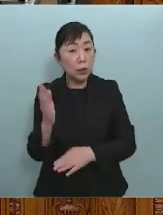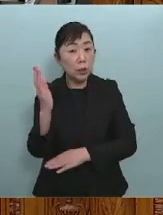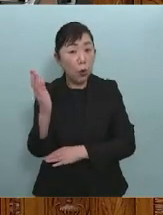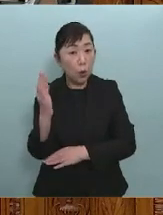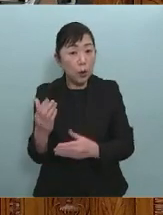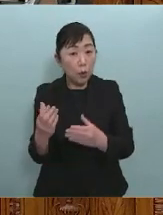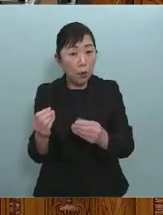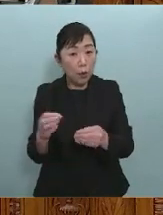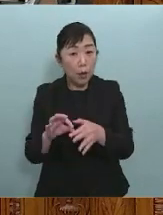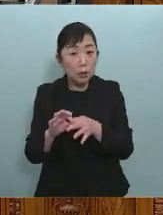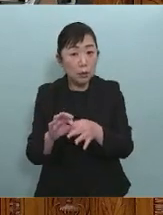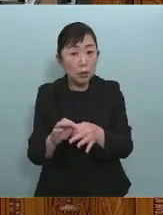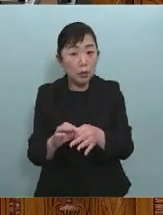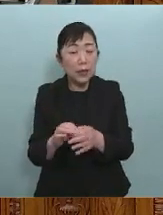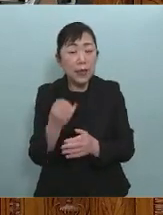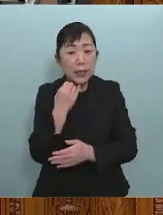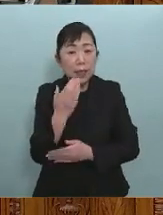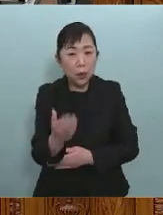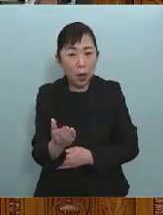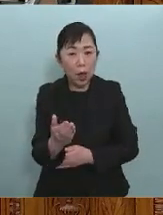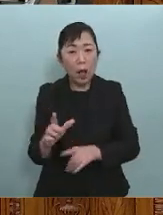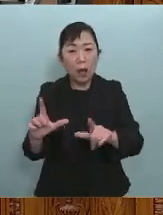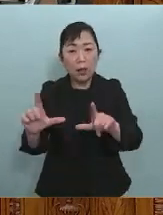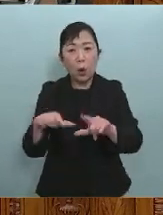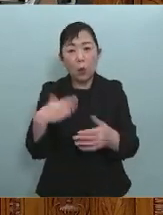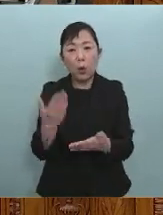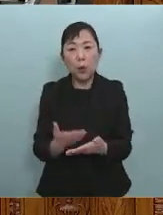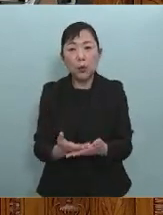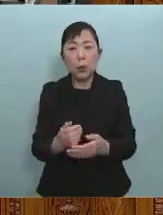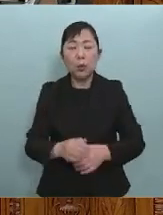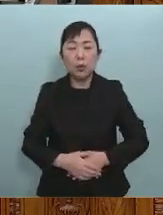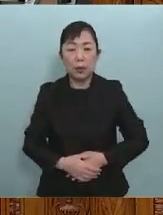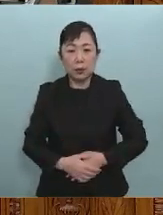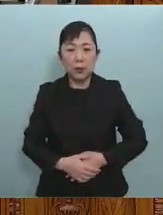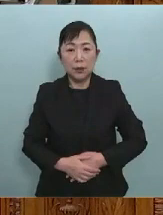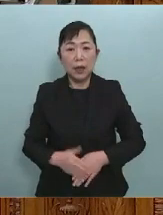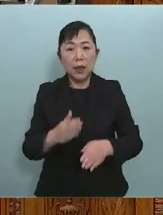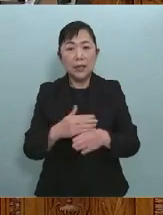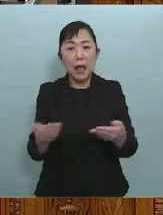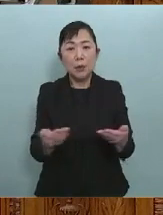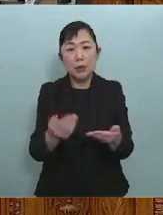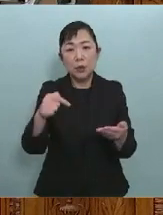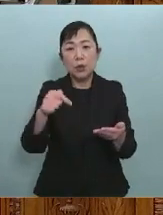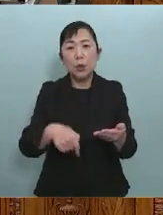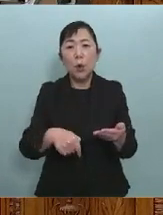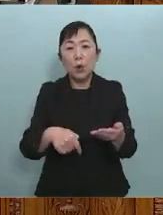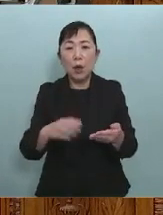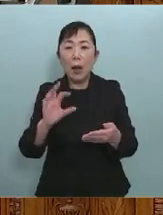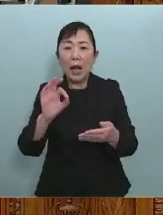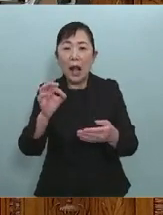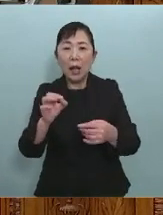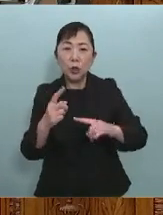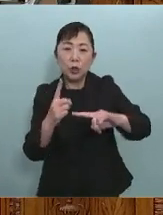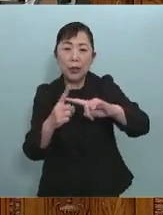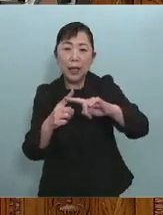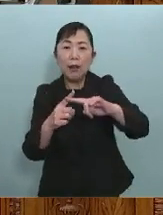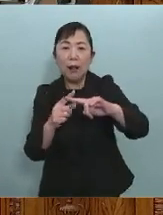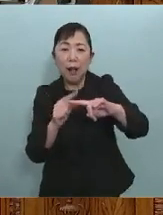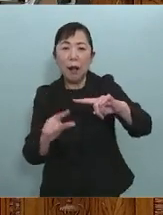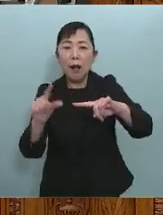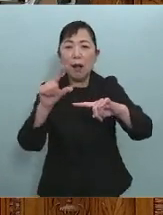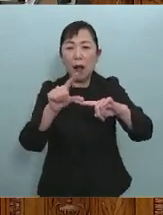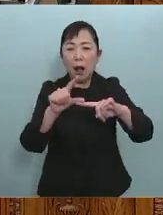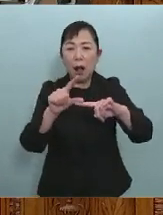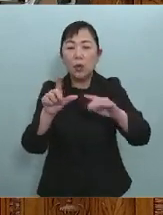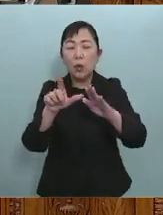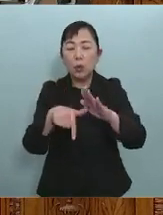のか総理の答弁を求めます特にサービス業では価格転嫁には当然質の